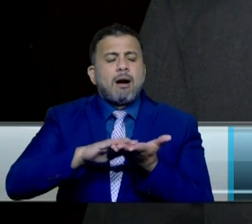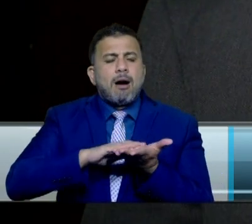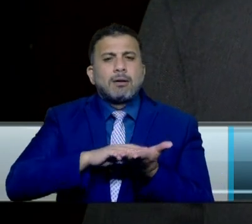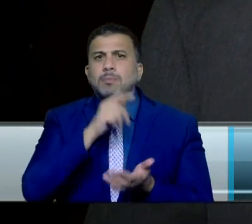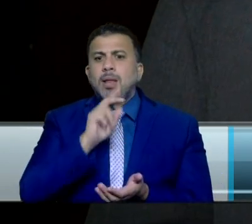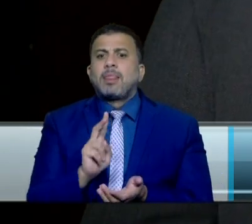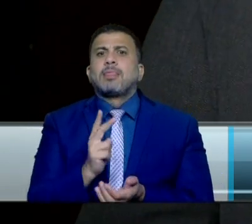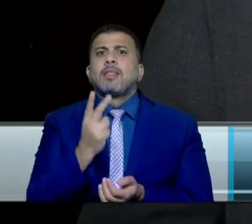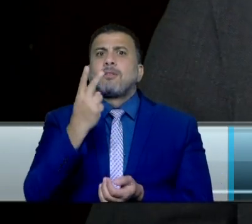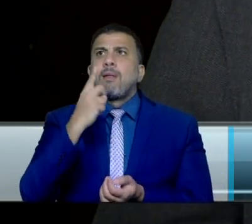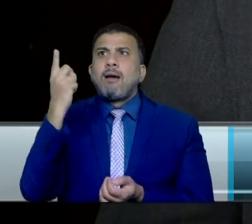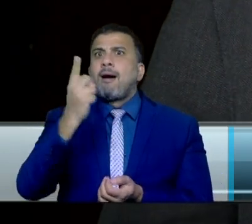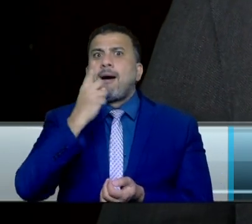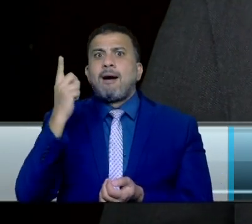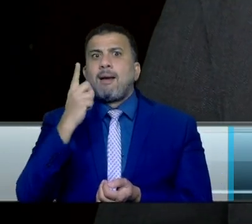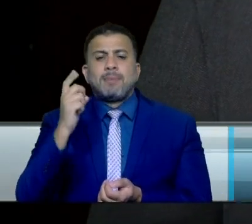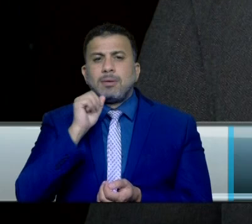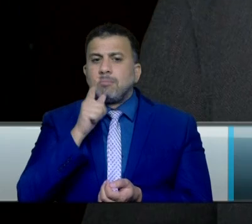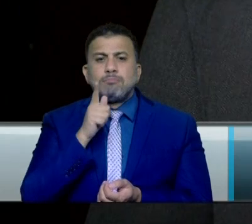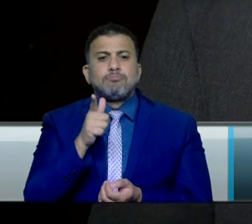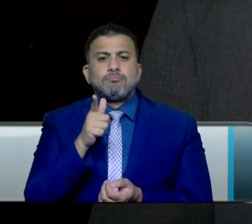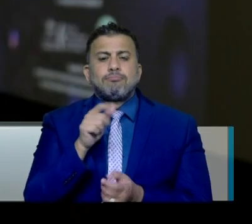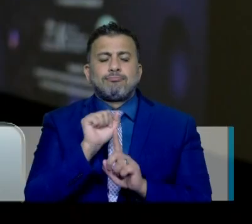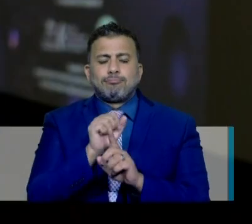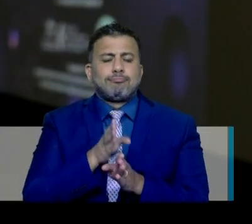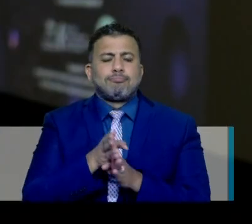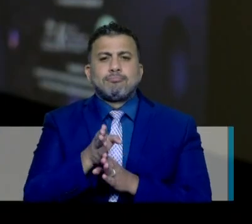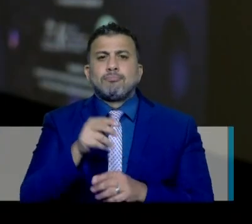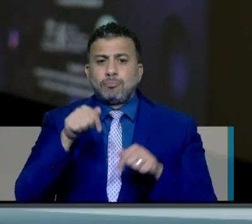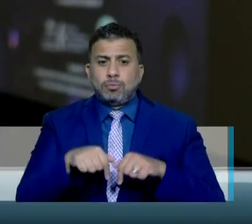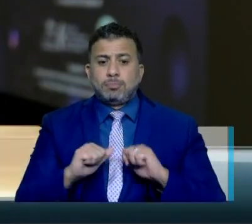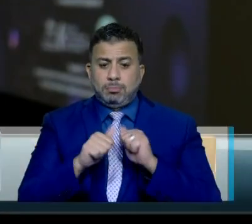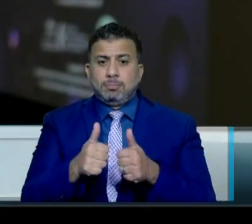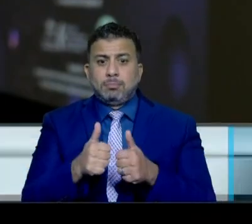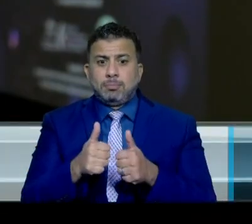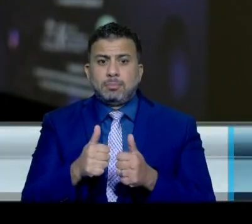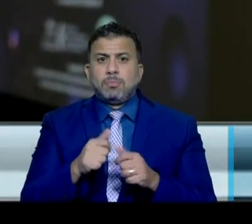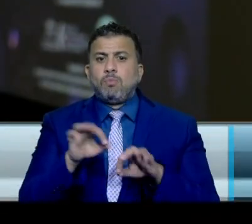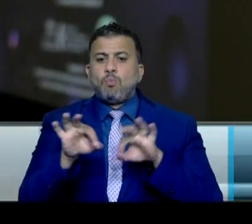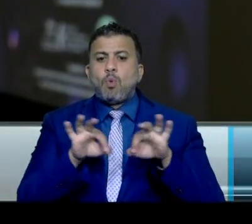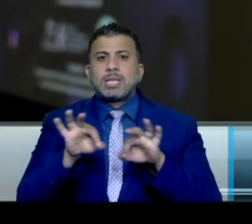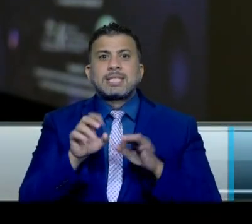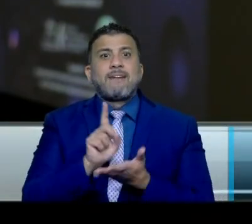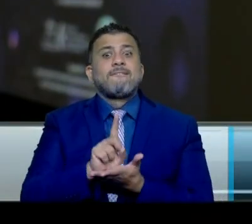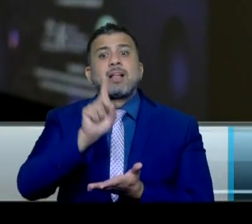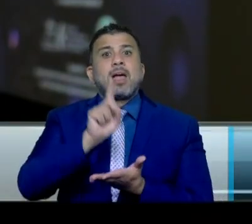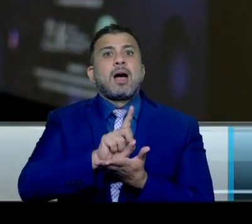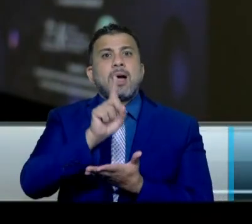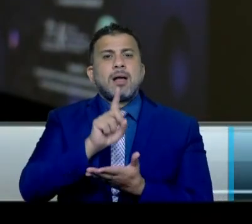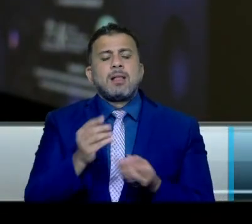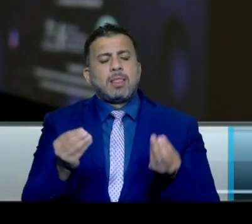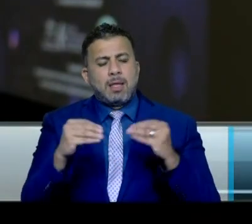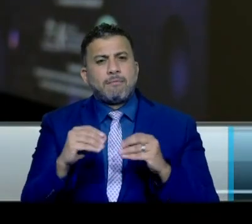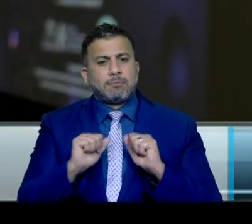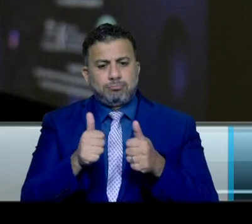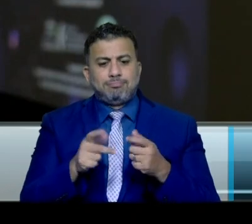والتطورات العالميه في هذا المجال اليوم احنا نشارك بمجموعه من مهندسي الفضاء عندنا اليوم اضافه